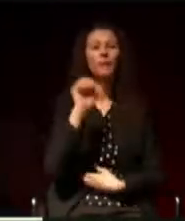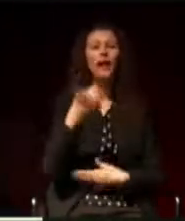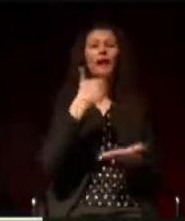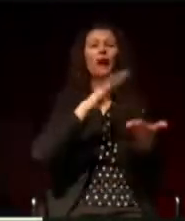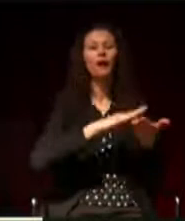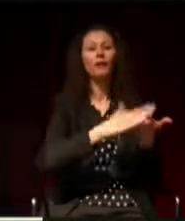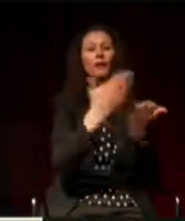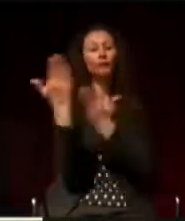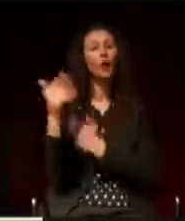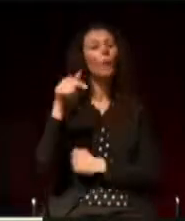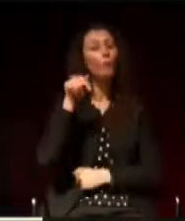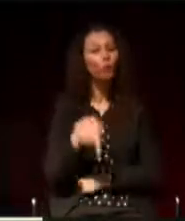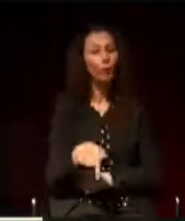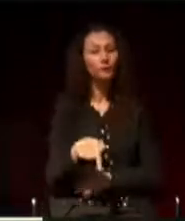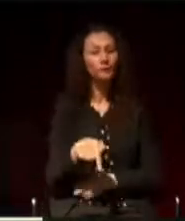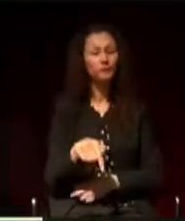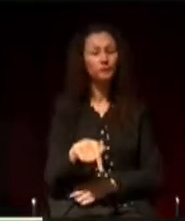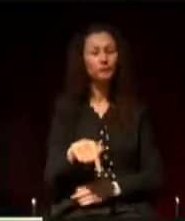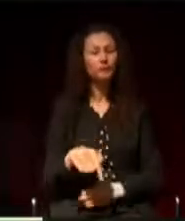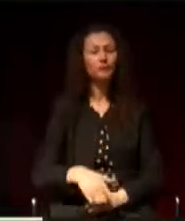Değerli arkadaşlar, bu